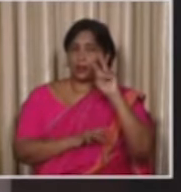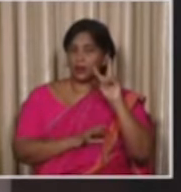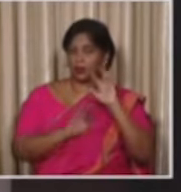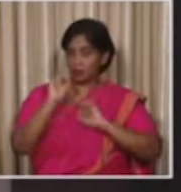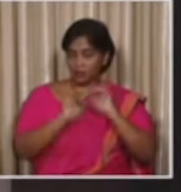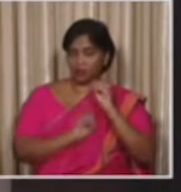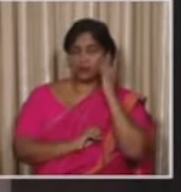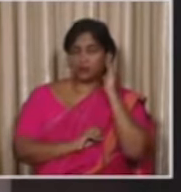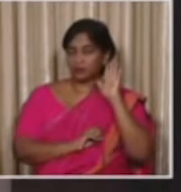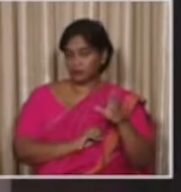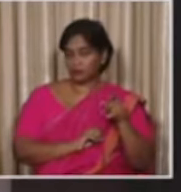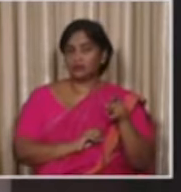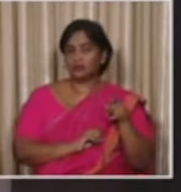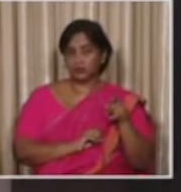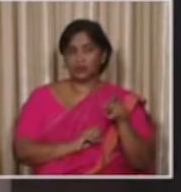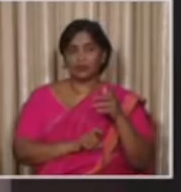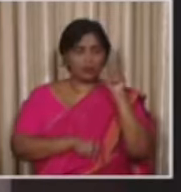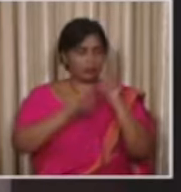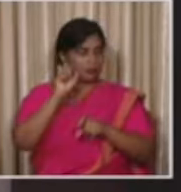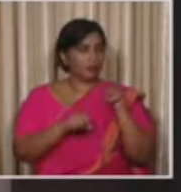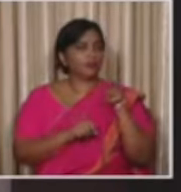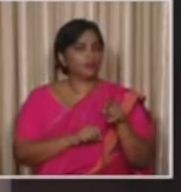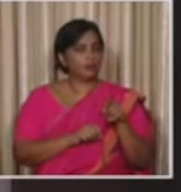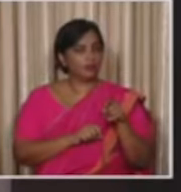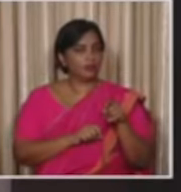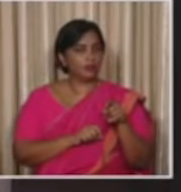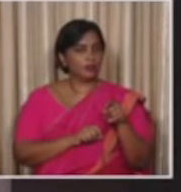52%ක් පමණ වූ කාන්තා ජනගහනය